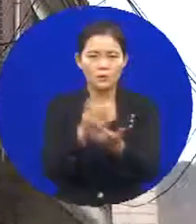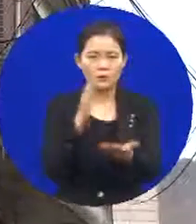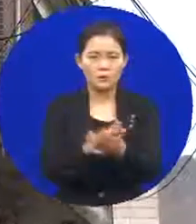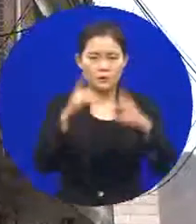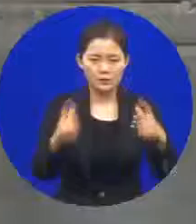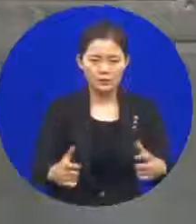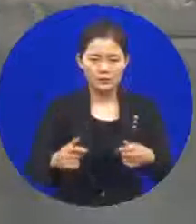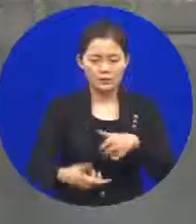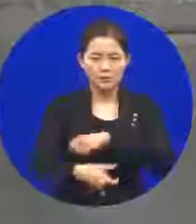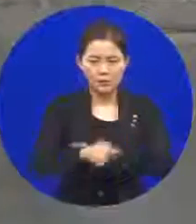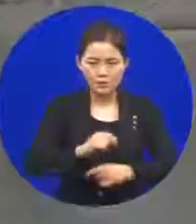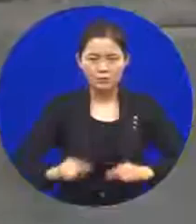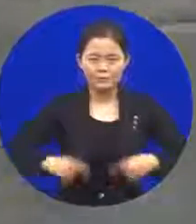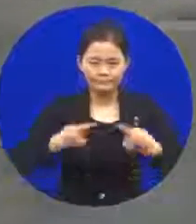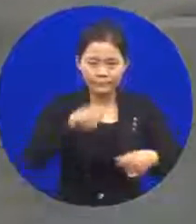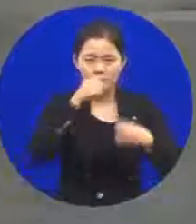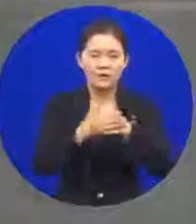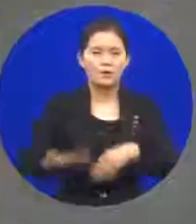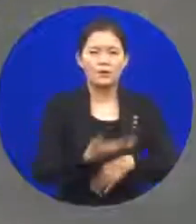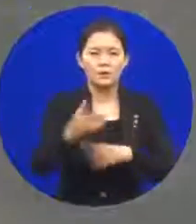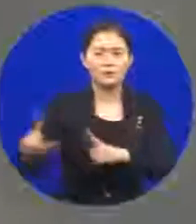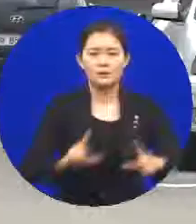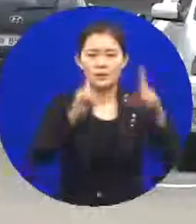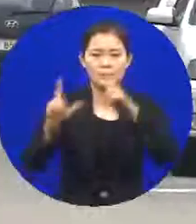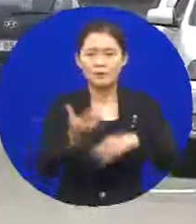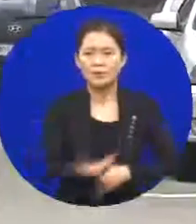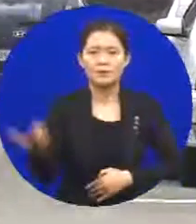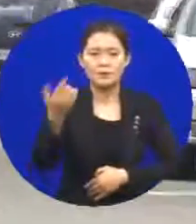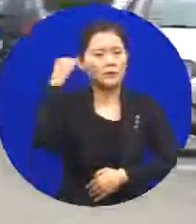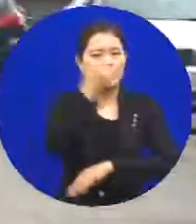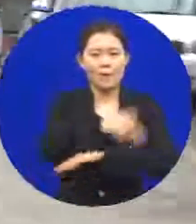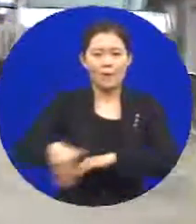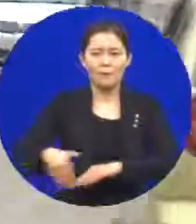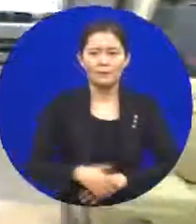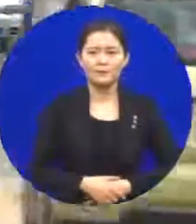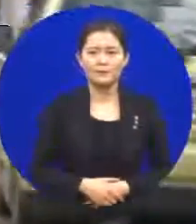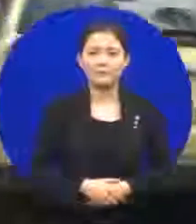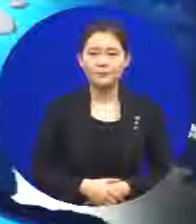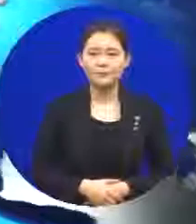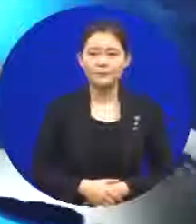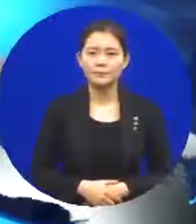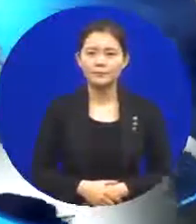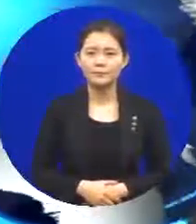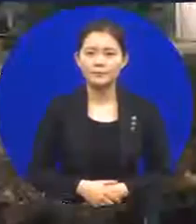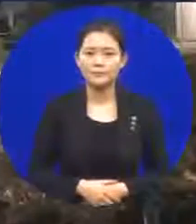개선이 필요한 지역을 적극적으로 정비해 시민들의 삶의 질을 향상시킬 방침입니다.